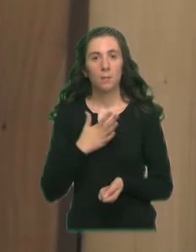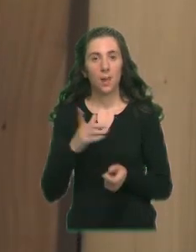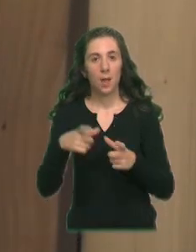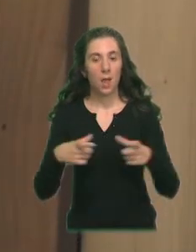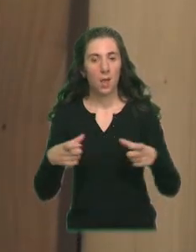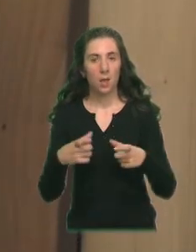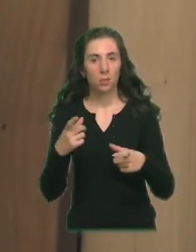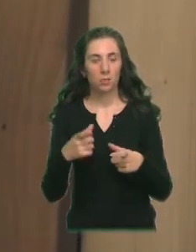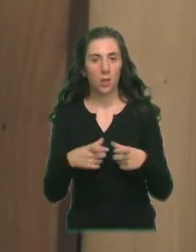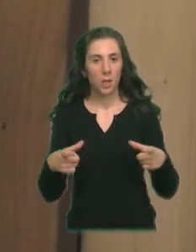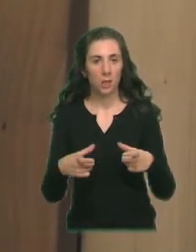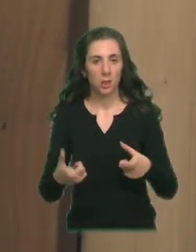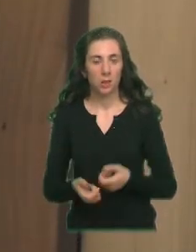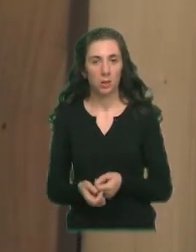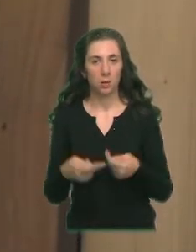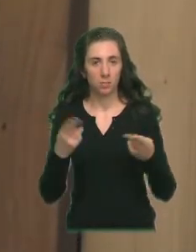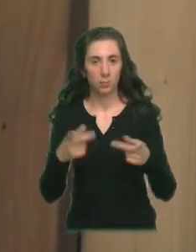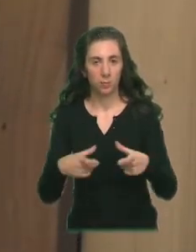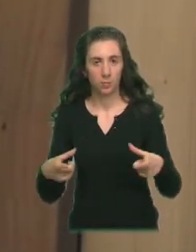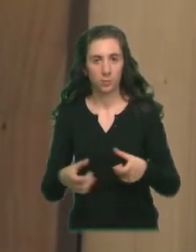li razglednice, ili...